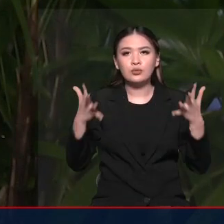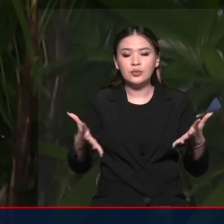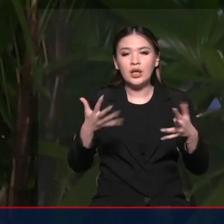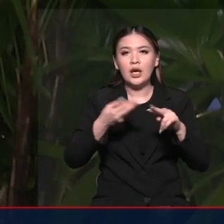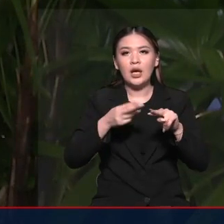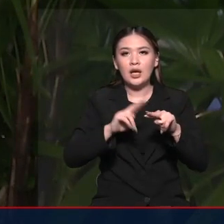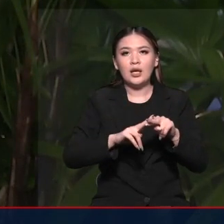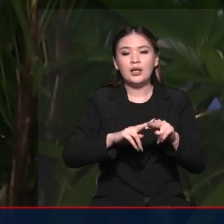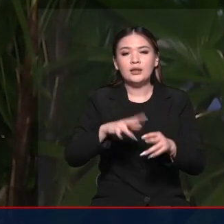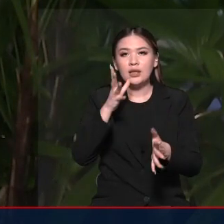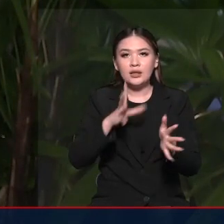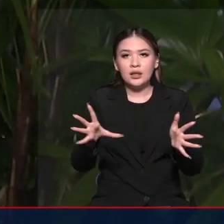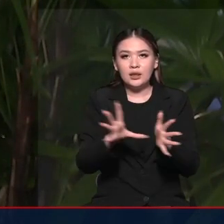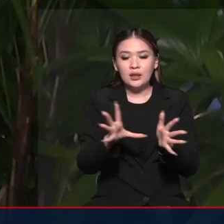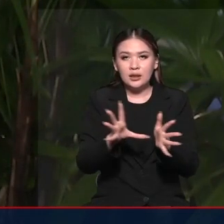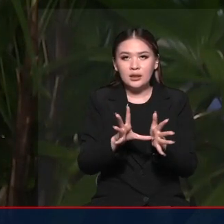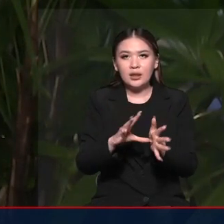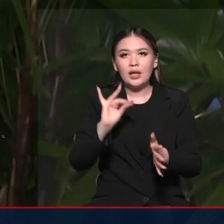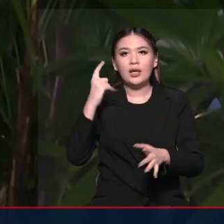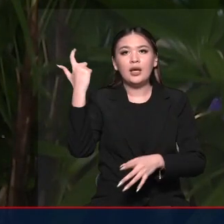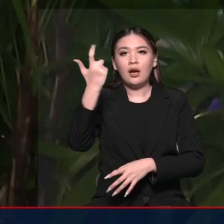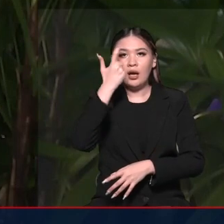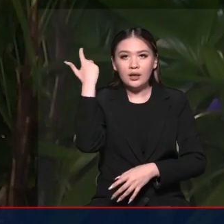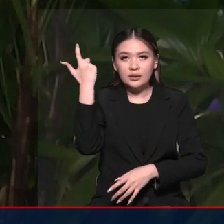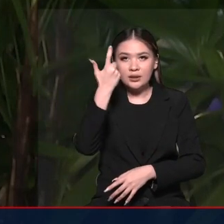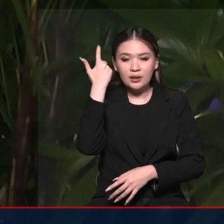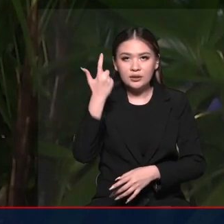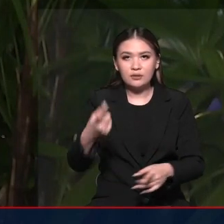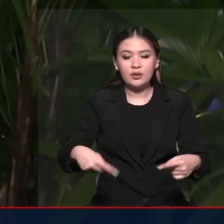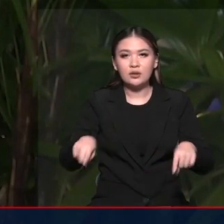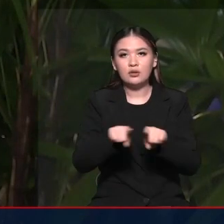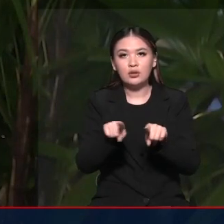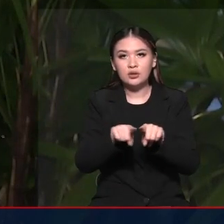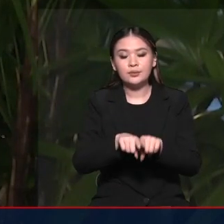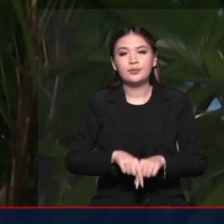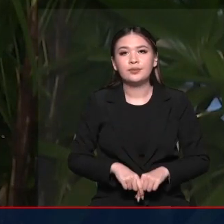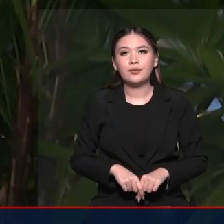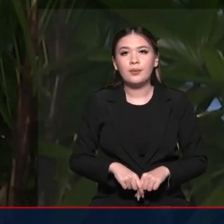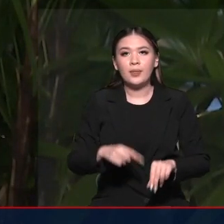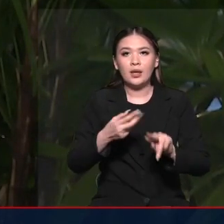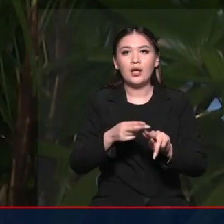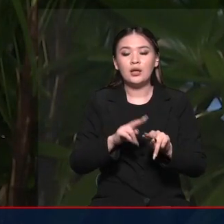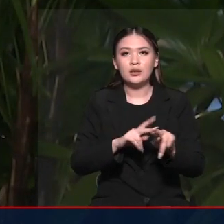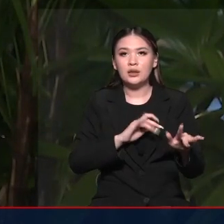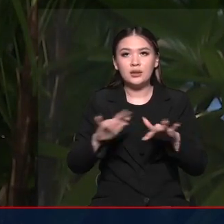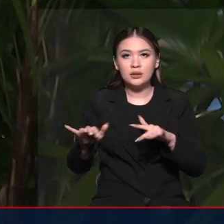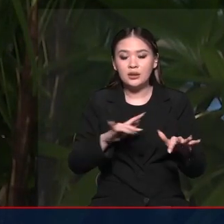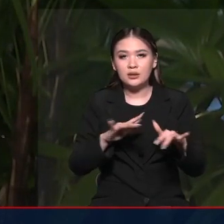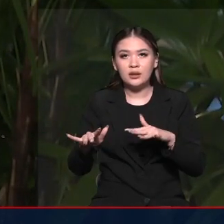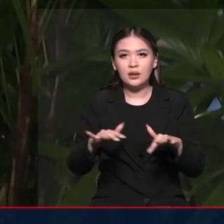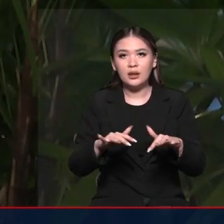кластеров и в сельском хозяйстве, и в горнорудном секторе, и